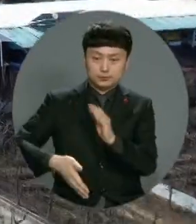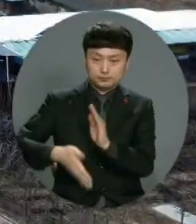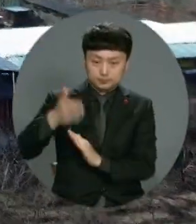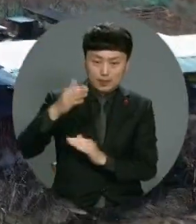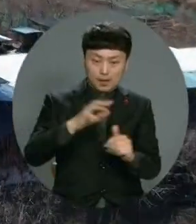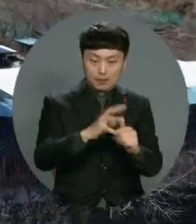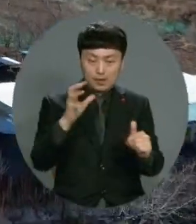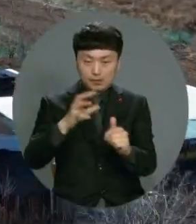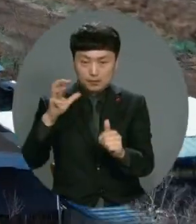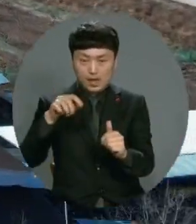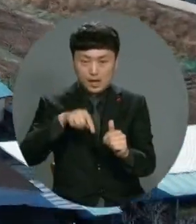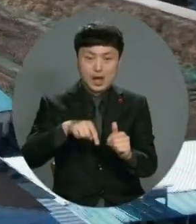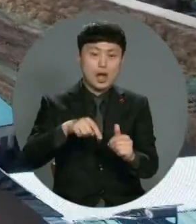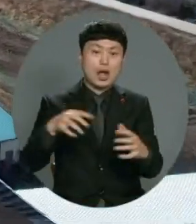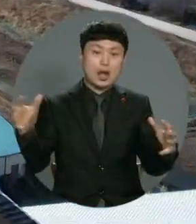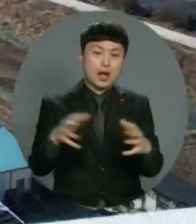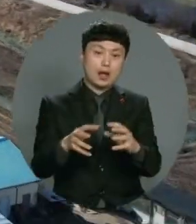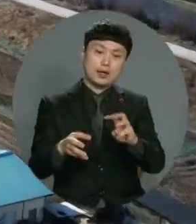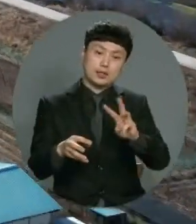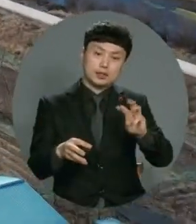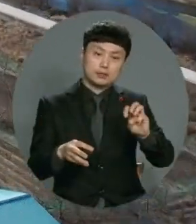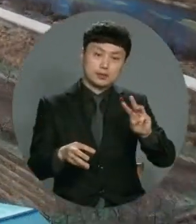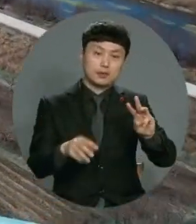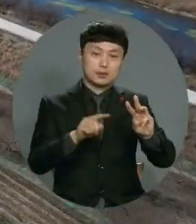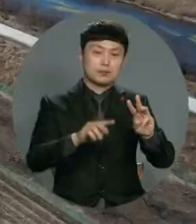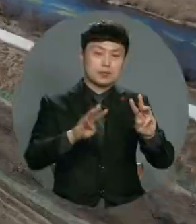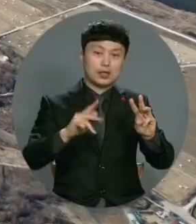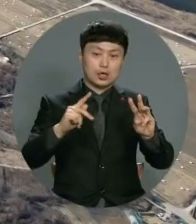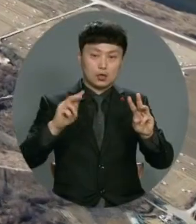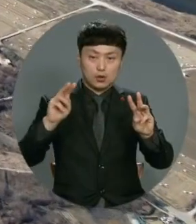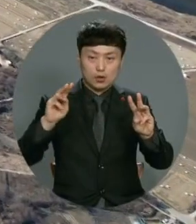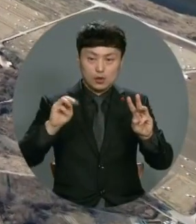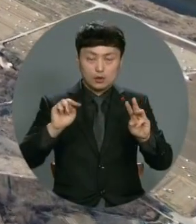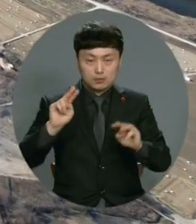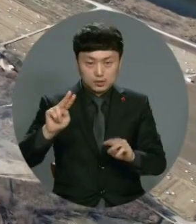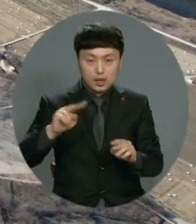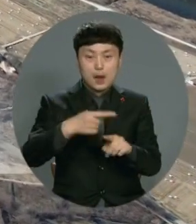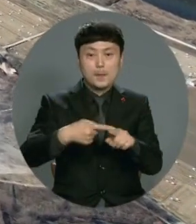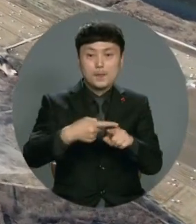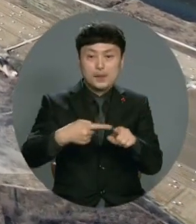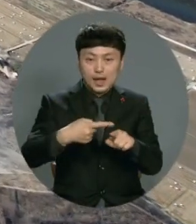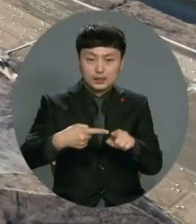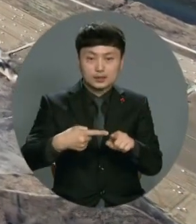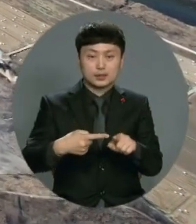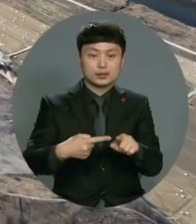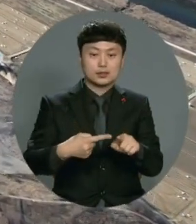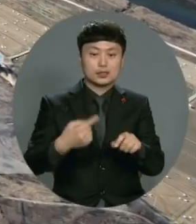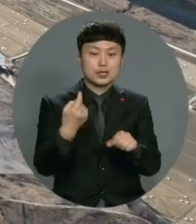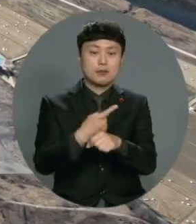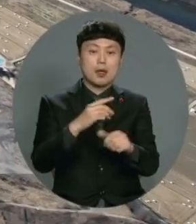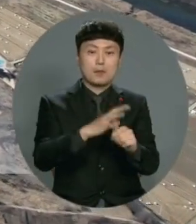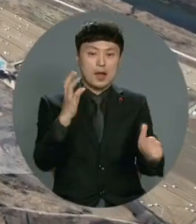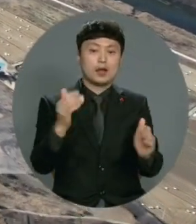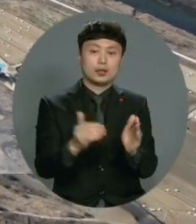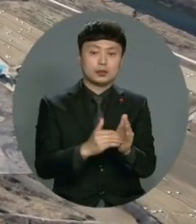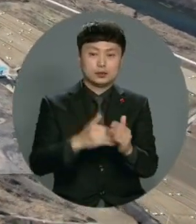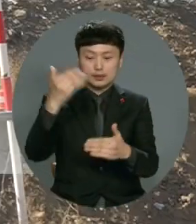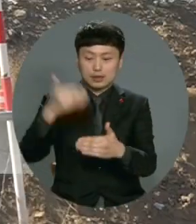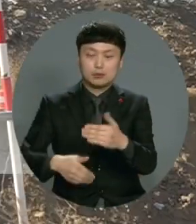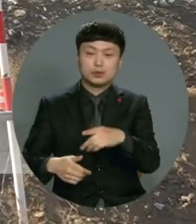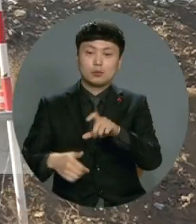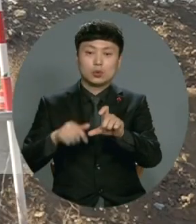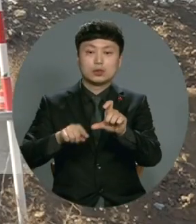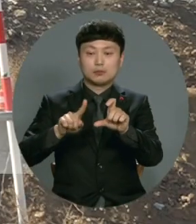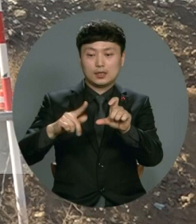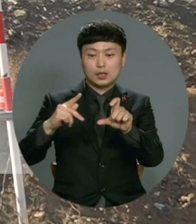해제할 수 있는 개발제한구역 총량은 33.4 제곱킬로미터 이중 절반 넘는 땅은 이미 해제돼 이제 남은 총량은